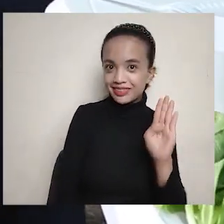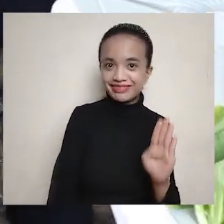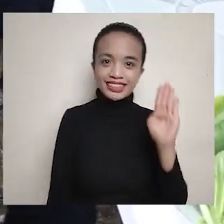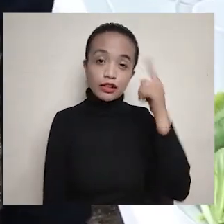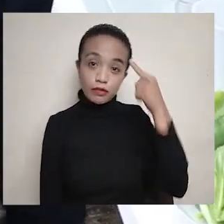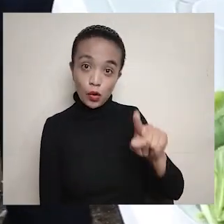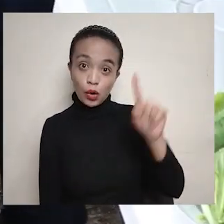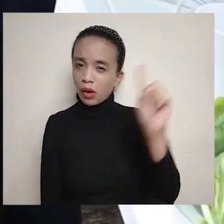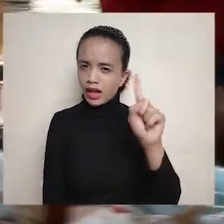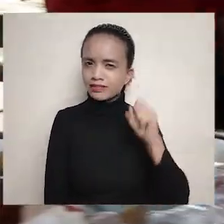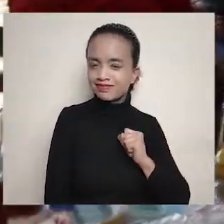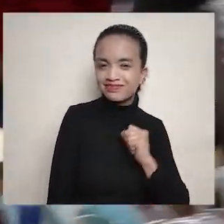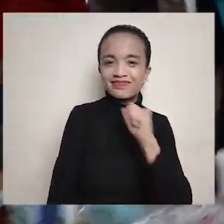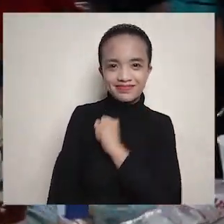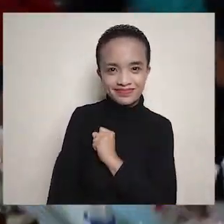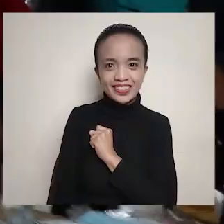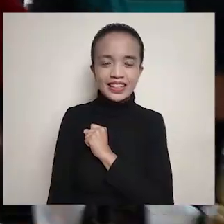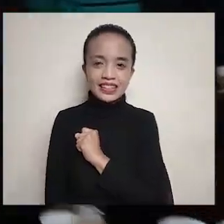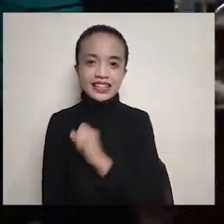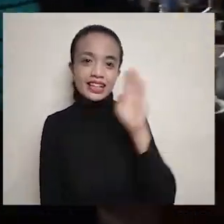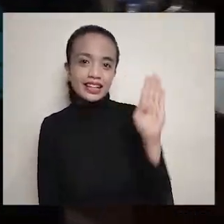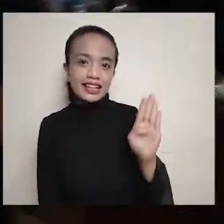Pagilan po senator,